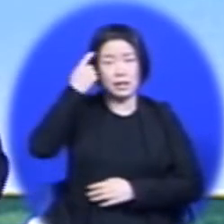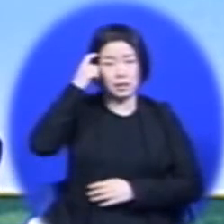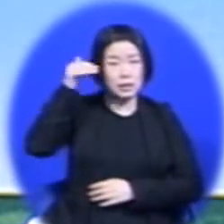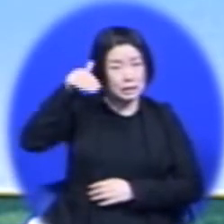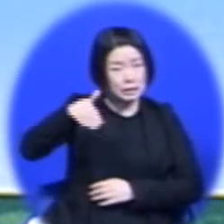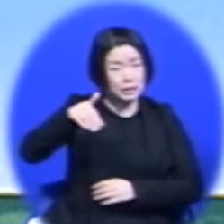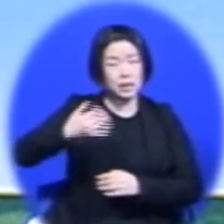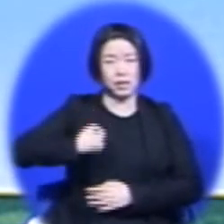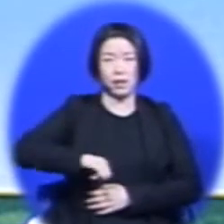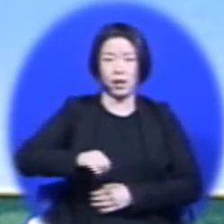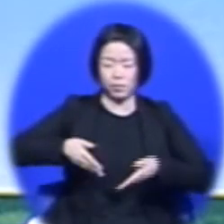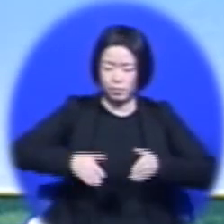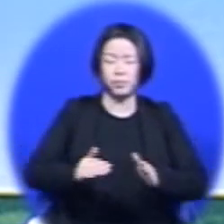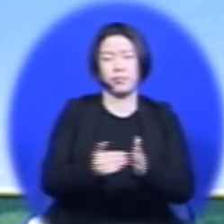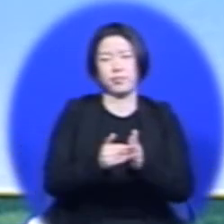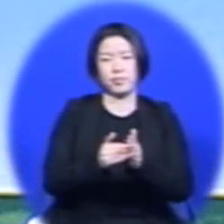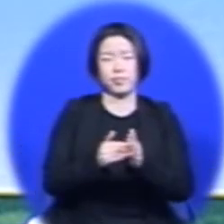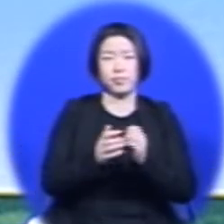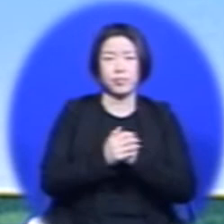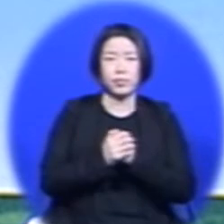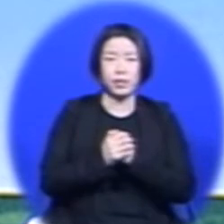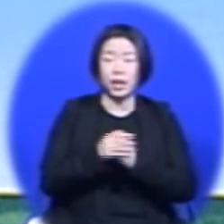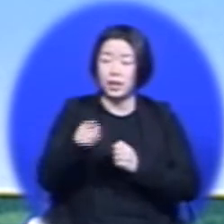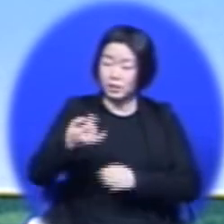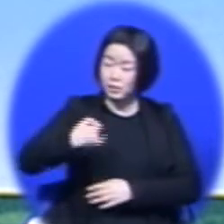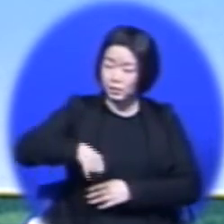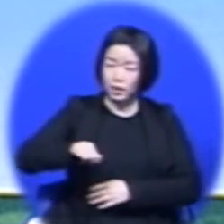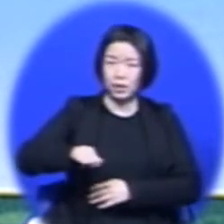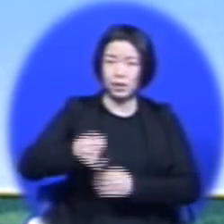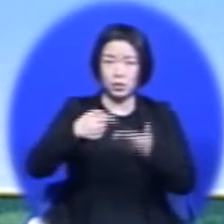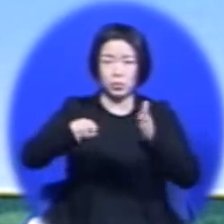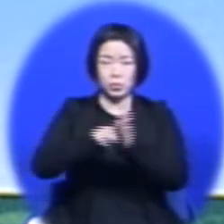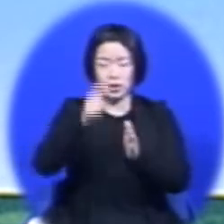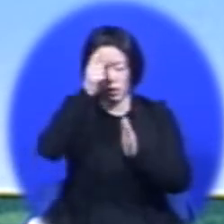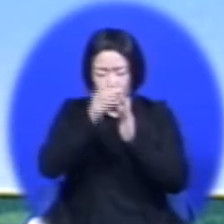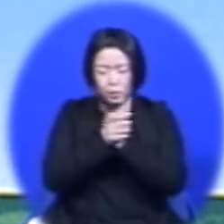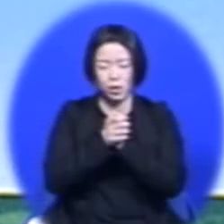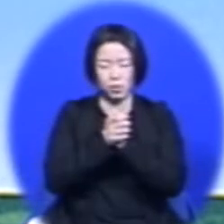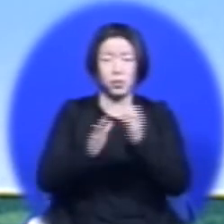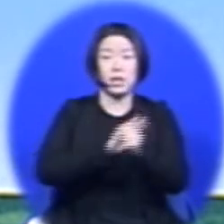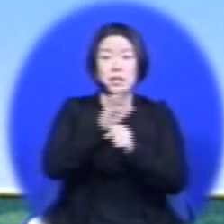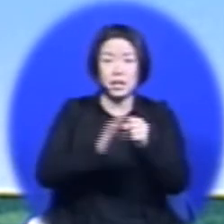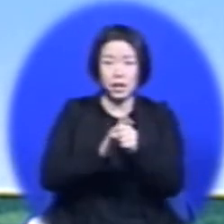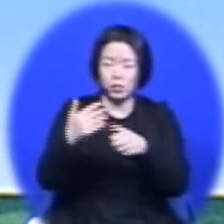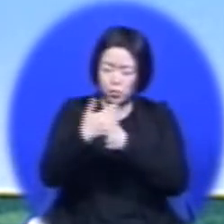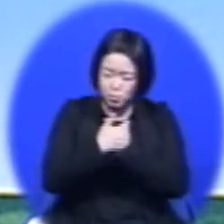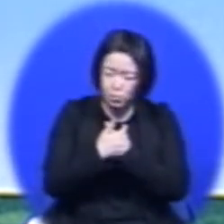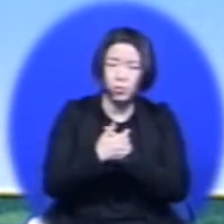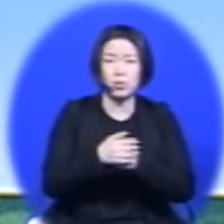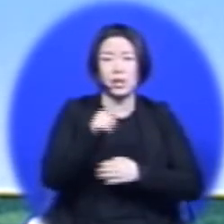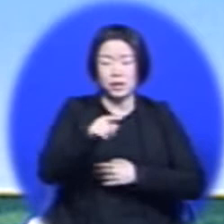정신지체인 딸을 낳았습니다. 그 딸을 위하여 기도하고 사랑으로 품고 그리고 그